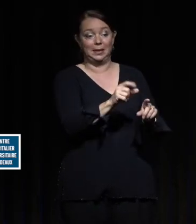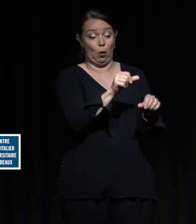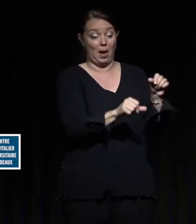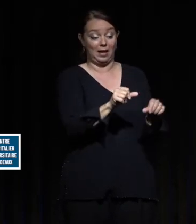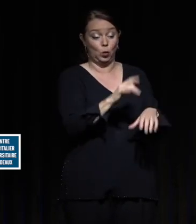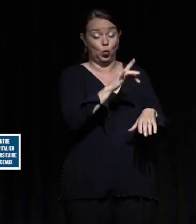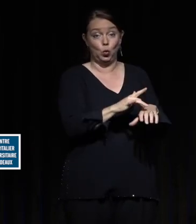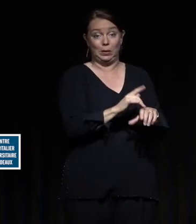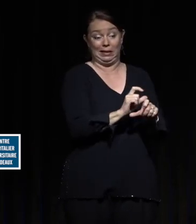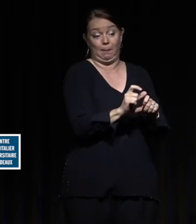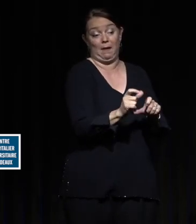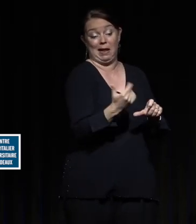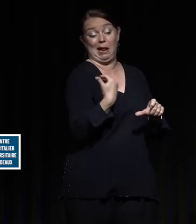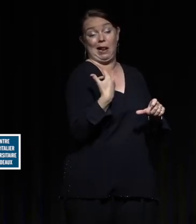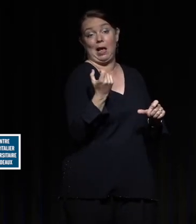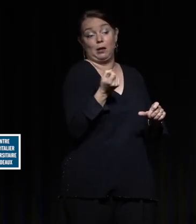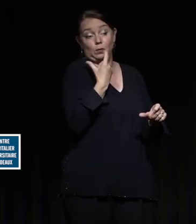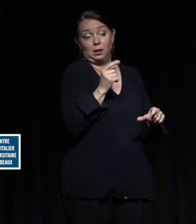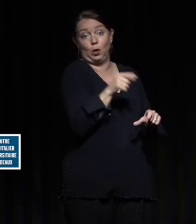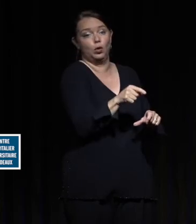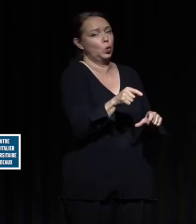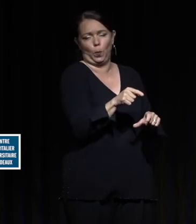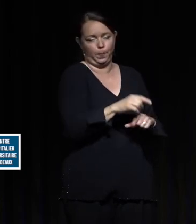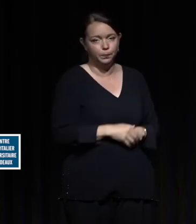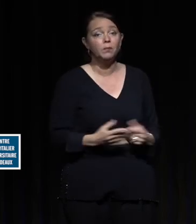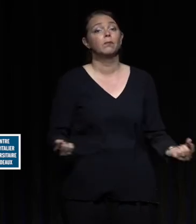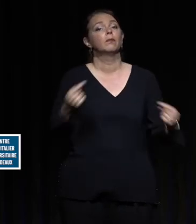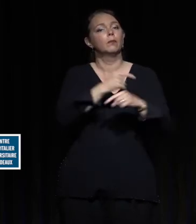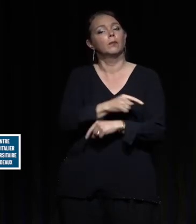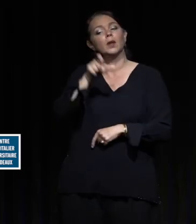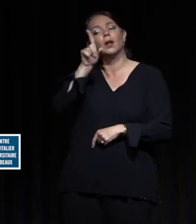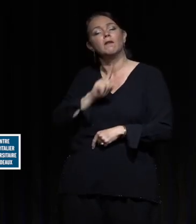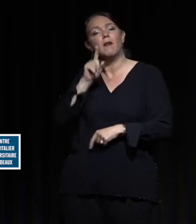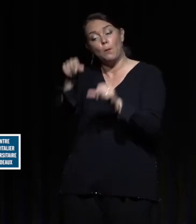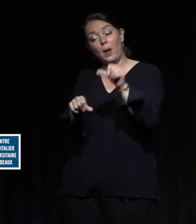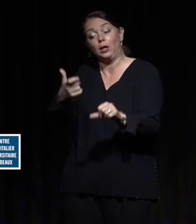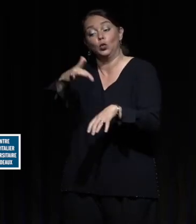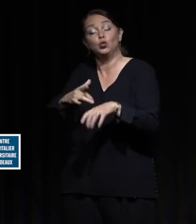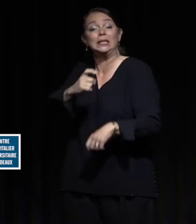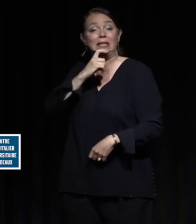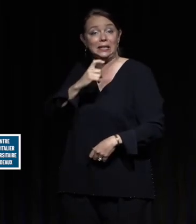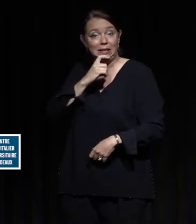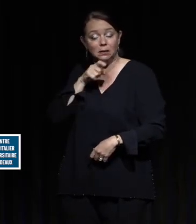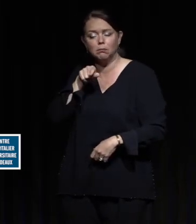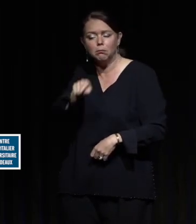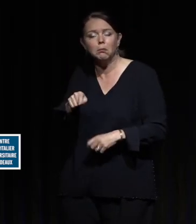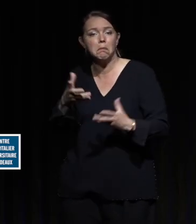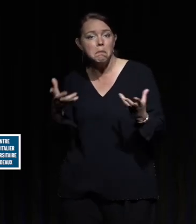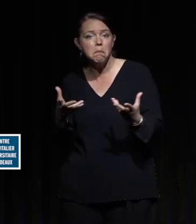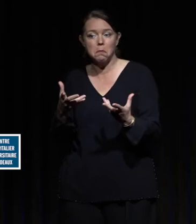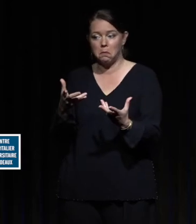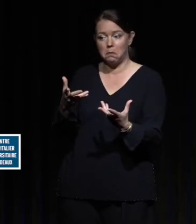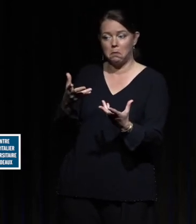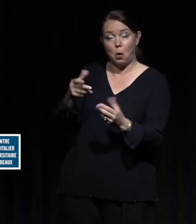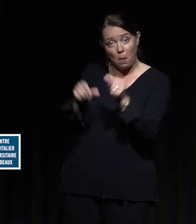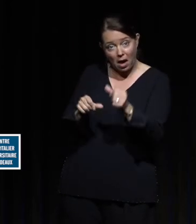qui veulent avoir un enfant. Inversement, donc chez les femmes qui n'ont pas été opérées, c'est toute la stratégie de définir est-ce qu'on m'opère ou est-ce qu'on